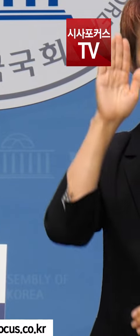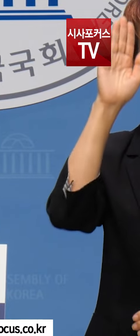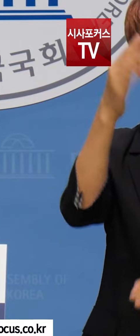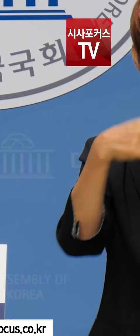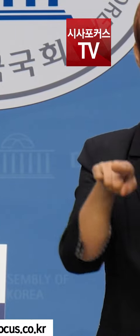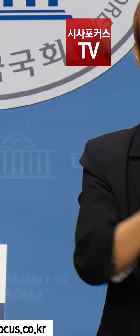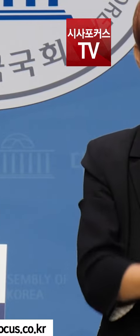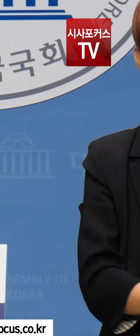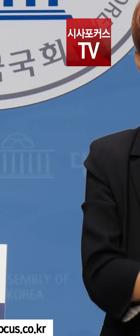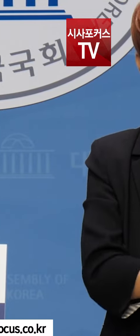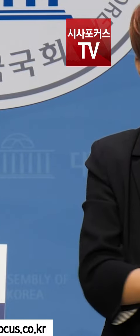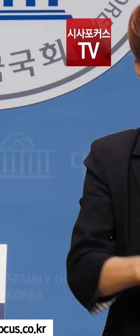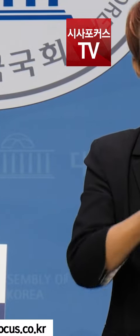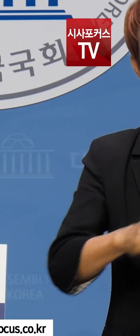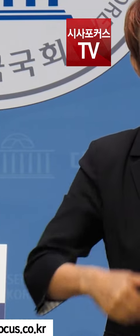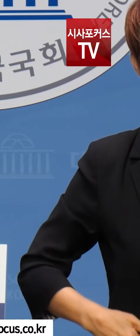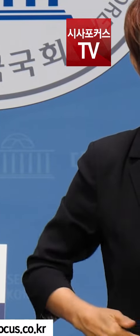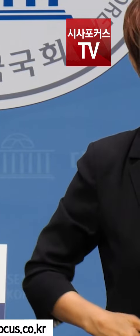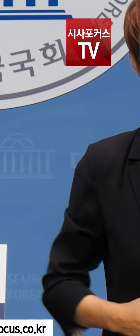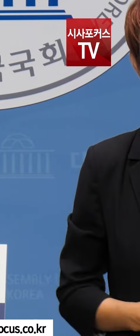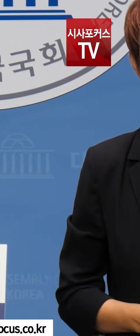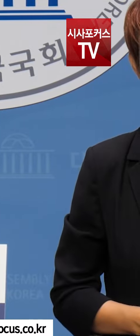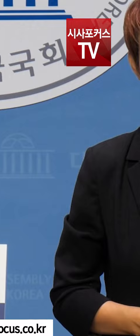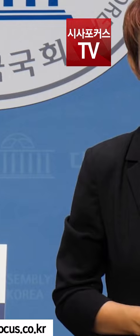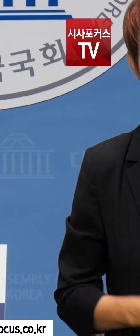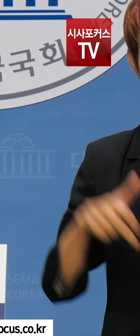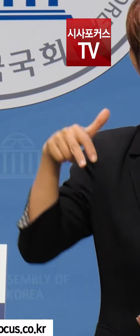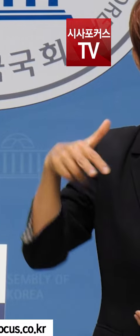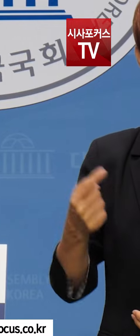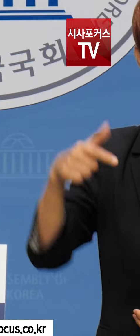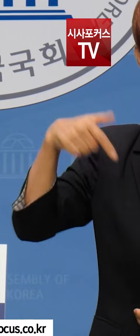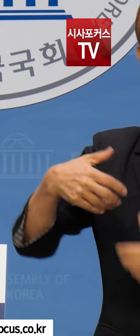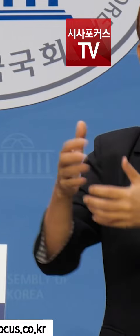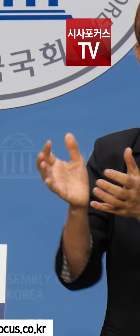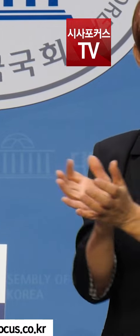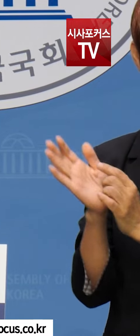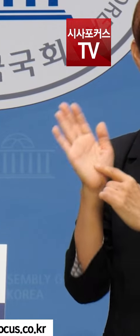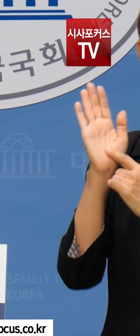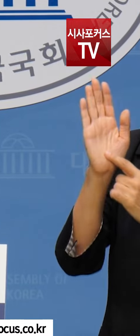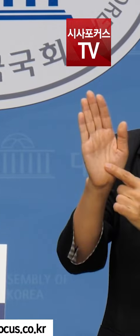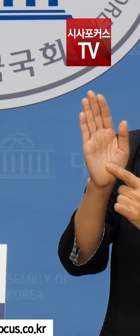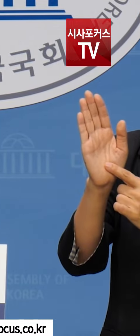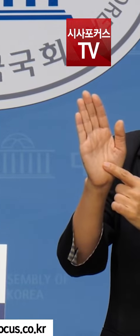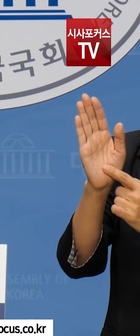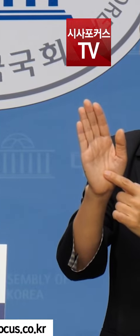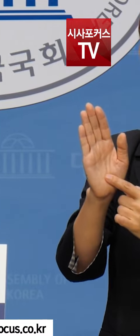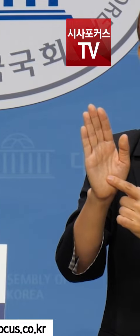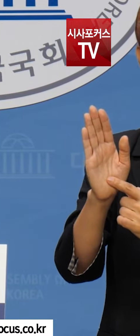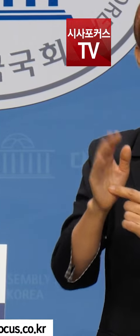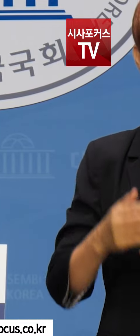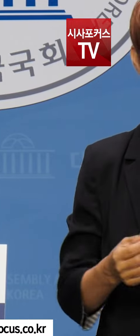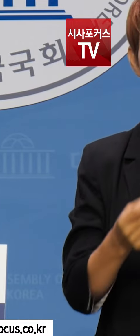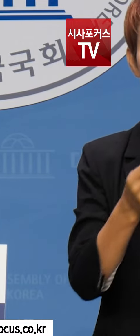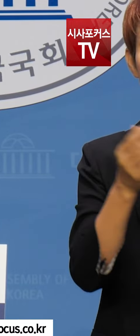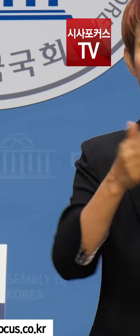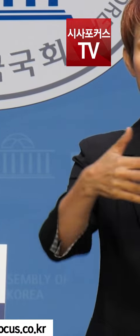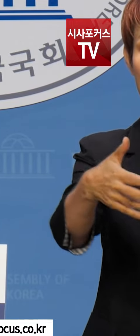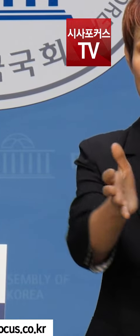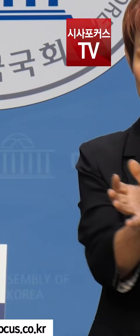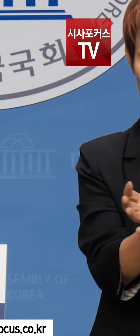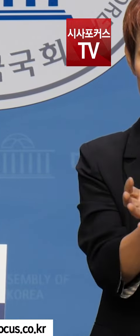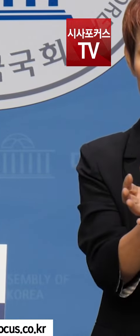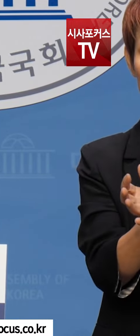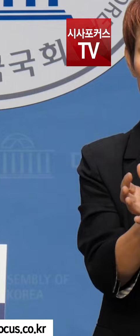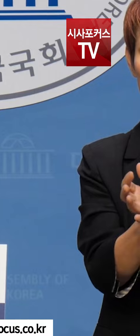국가의 기틀을 마련해야 합니다. 조국혁신당이 밝힌 제7공화국 개헌